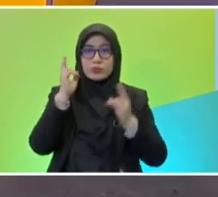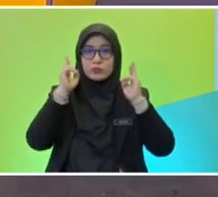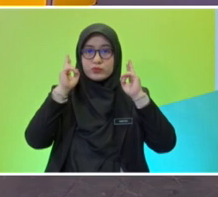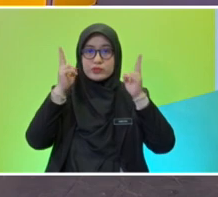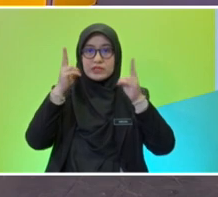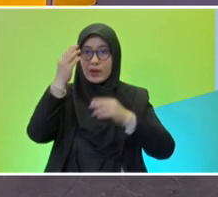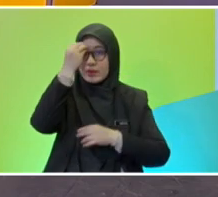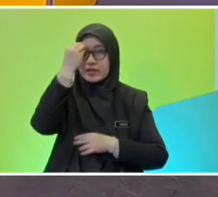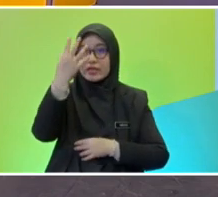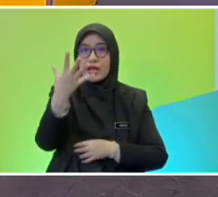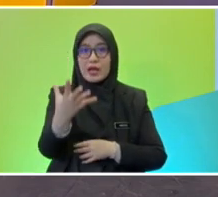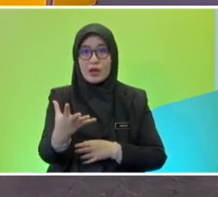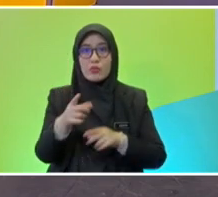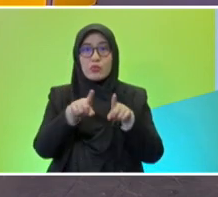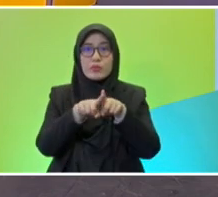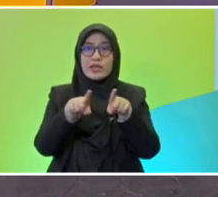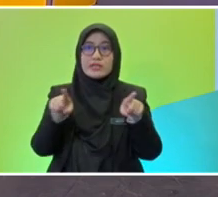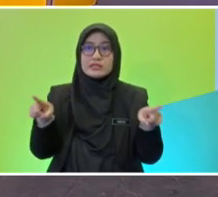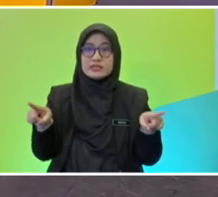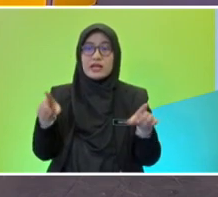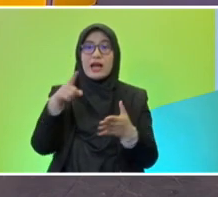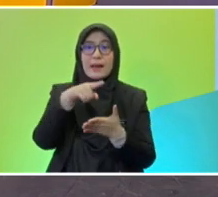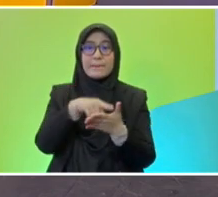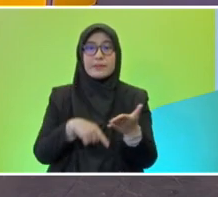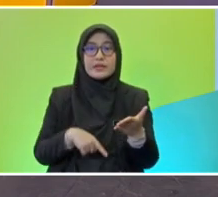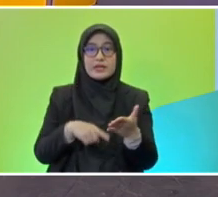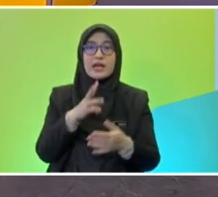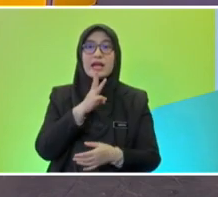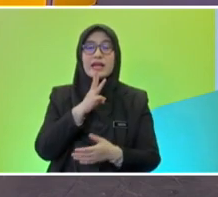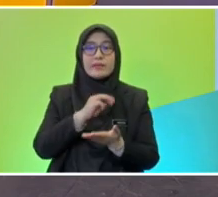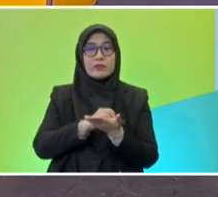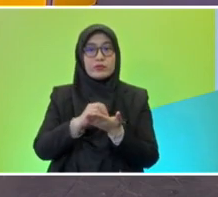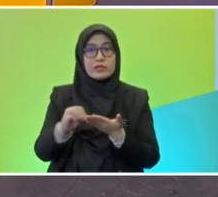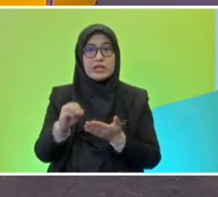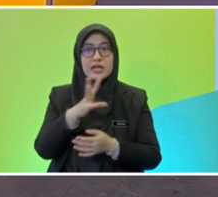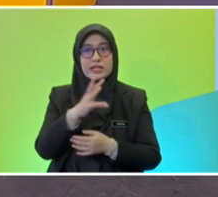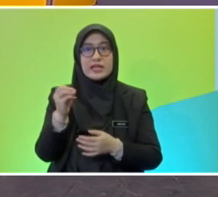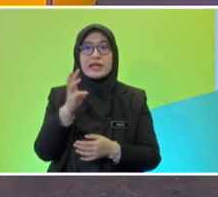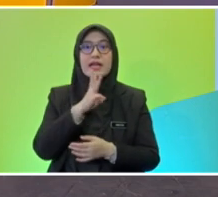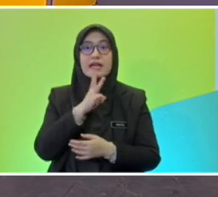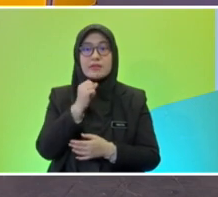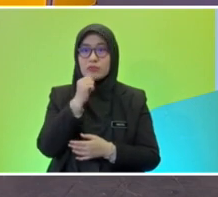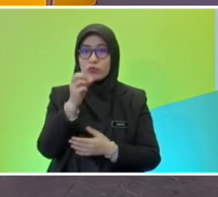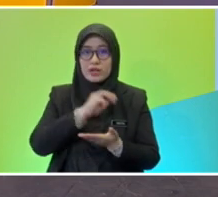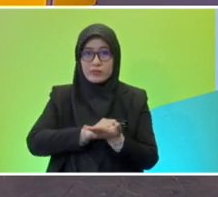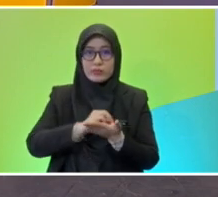bagi tahu perbedaan antara mutlak dan juga mutlak itu tadi oke